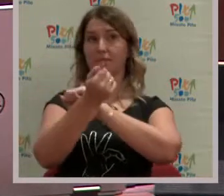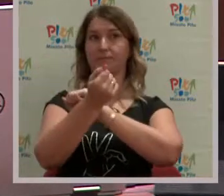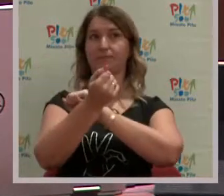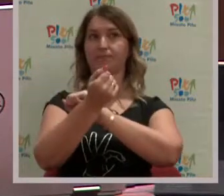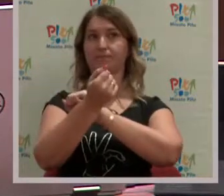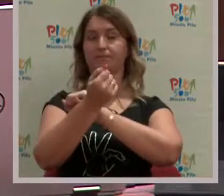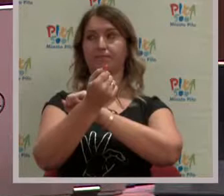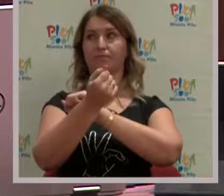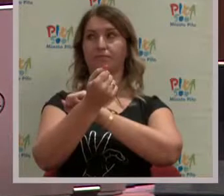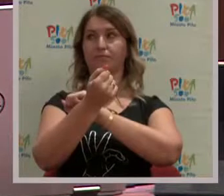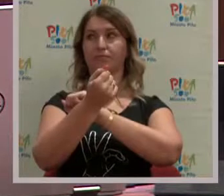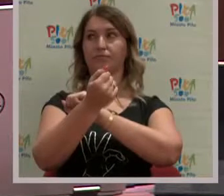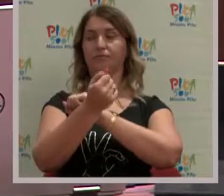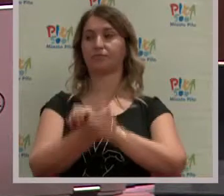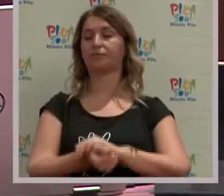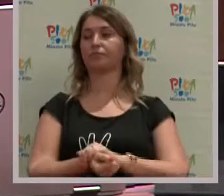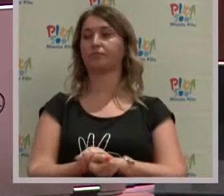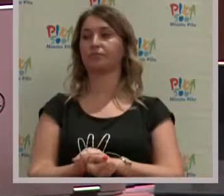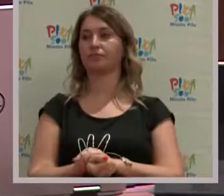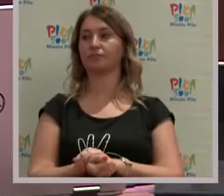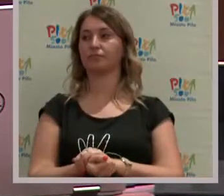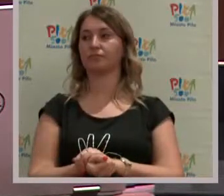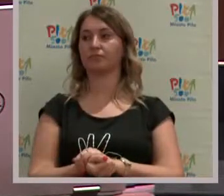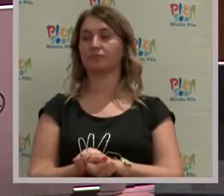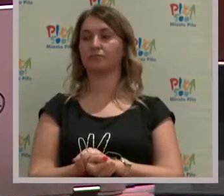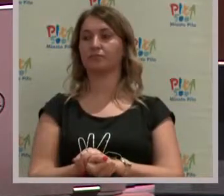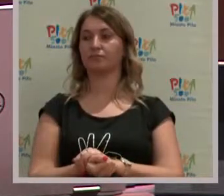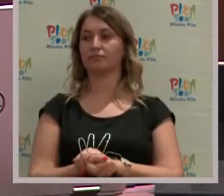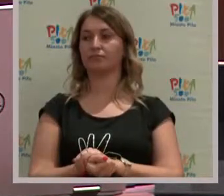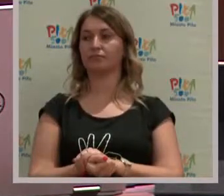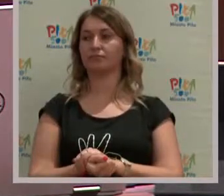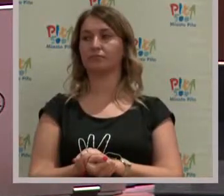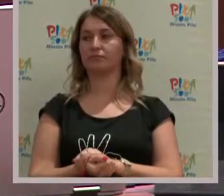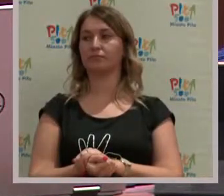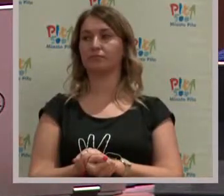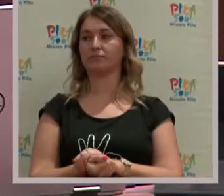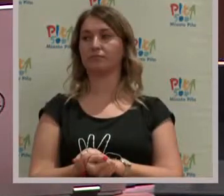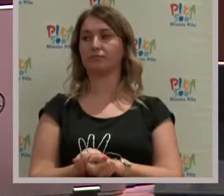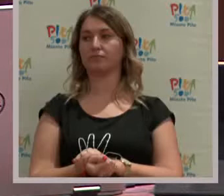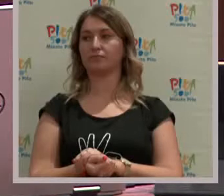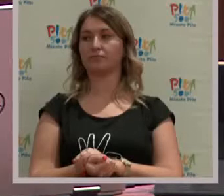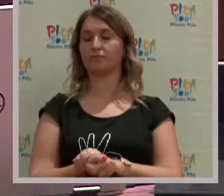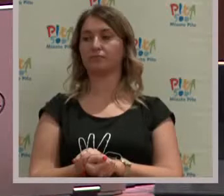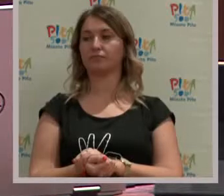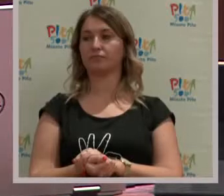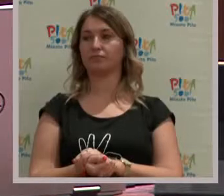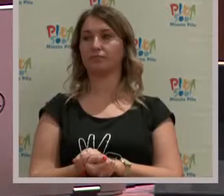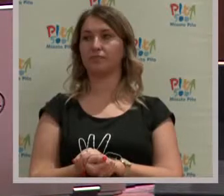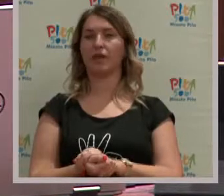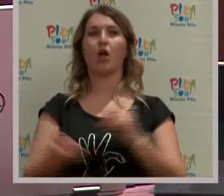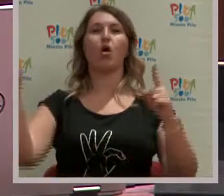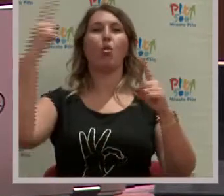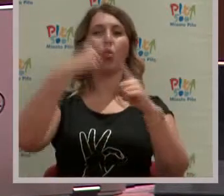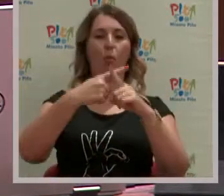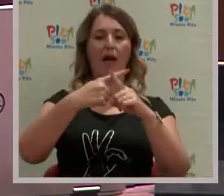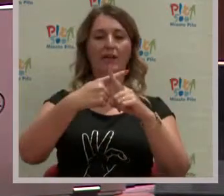będzie inne niż w brzmieniu które Państwo mają w załączonym druku dodaje